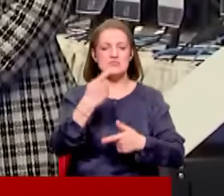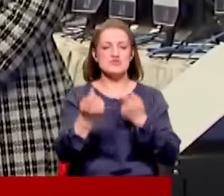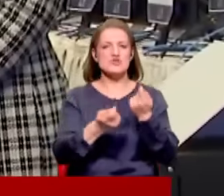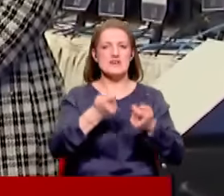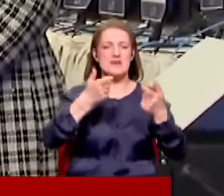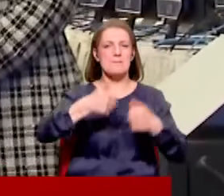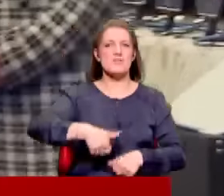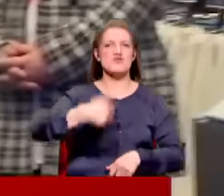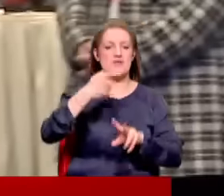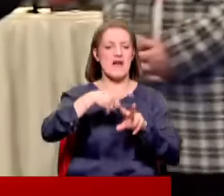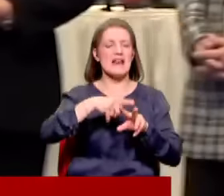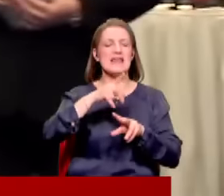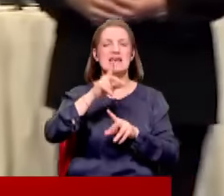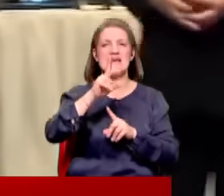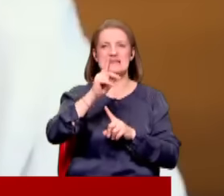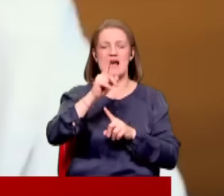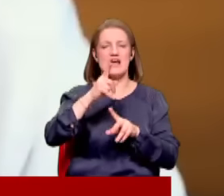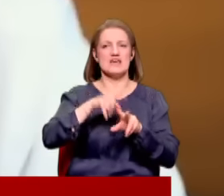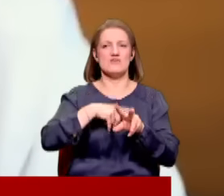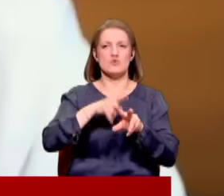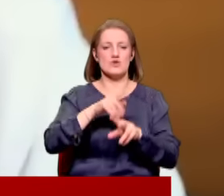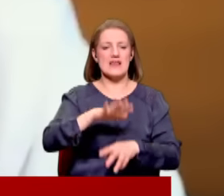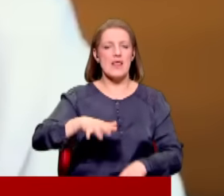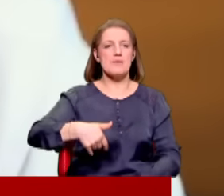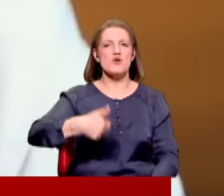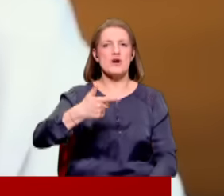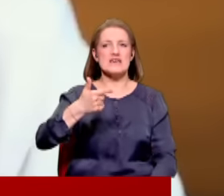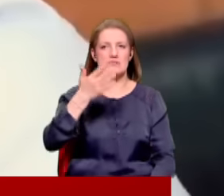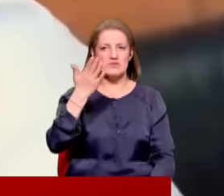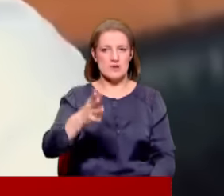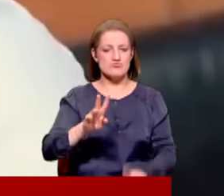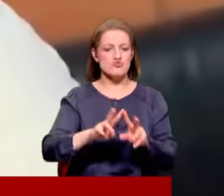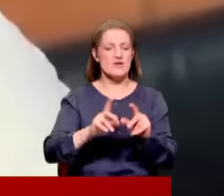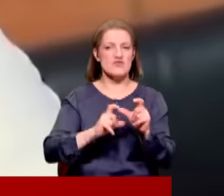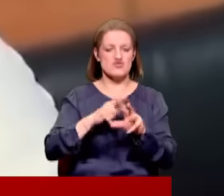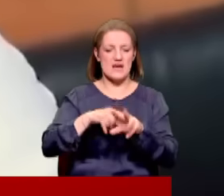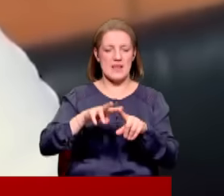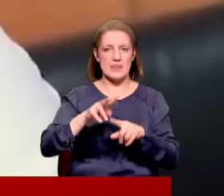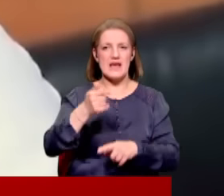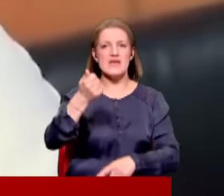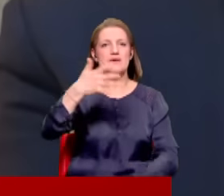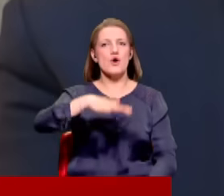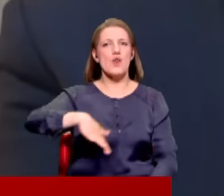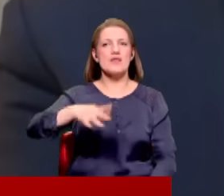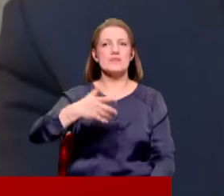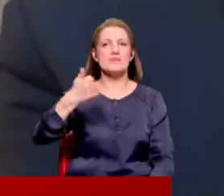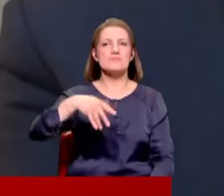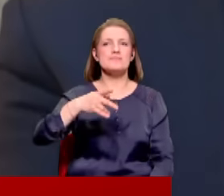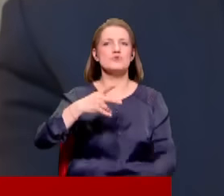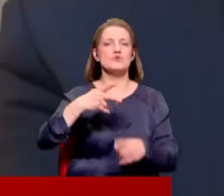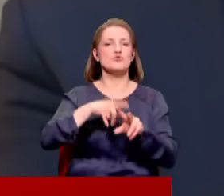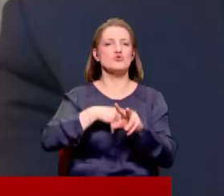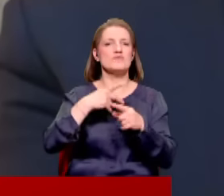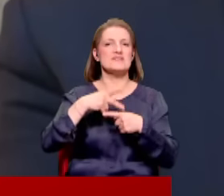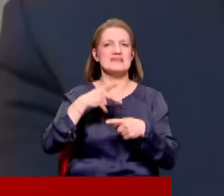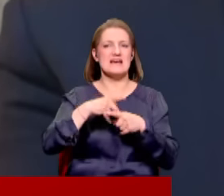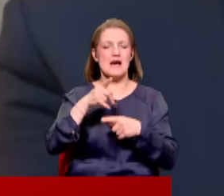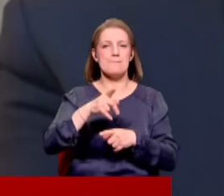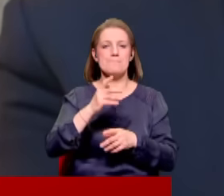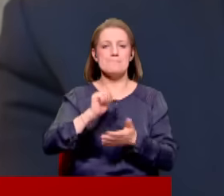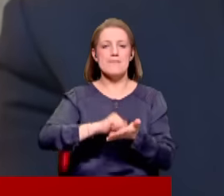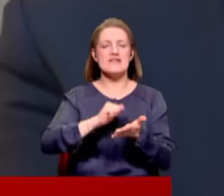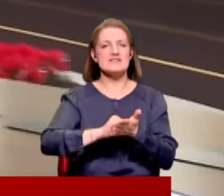Başkanı Ali İhsan Yavuz, AK Parti Genel Başkan Yardımcısı Mustafa Şen, Yerel Yönetimler Başkanı Yusuf Ziya Yılmaz, medya tanıtım